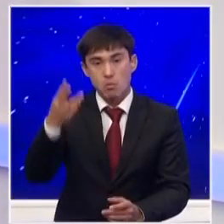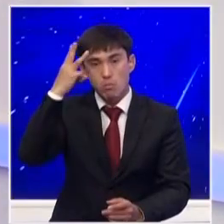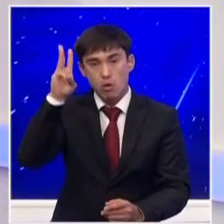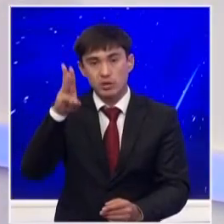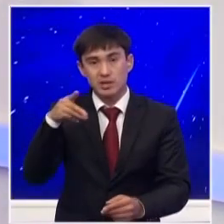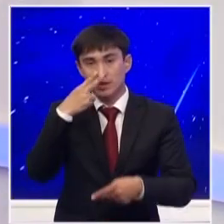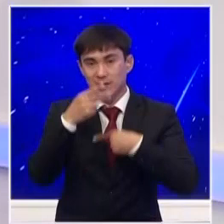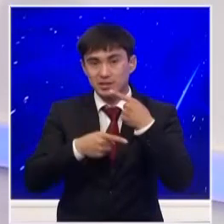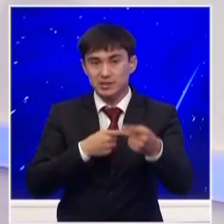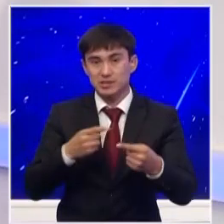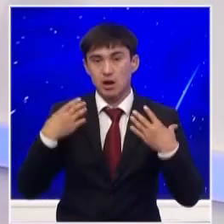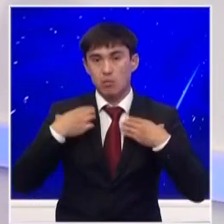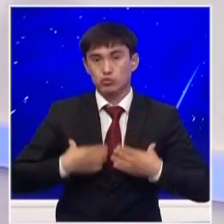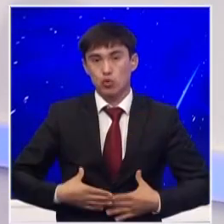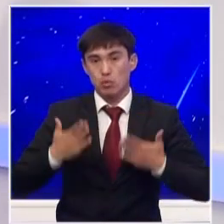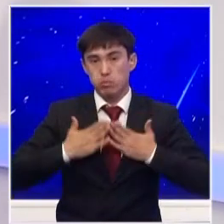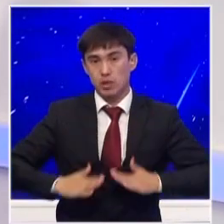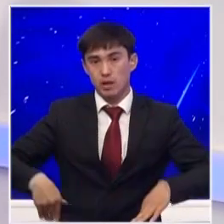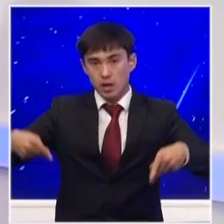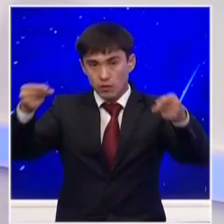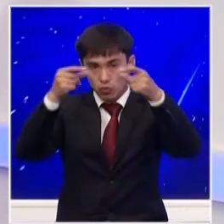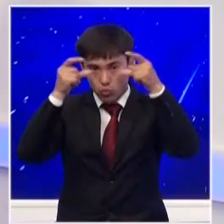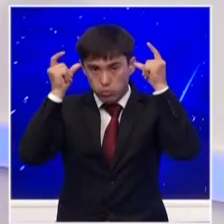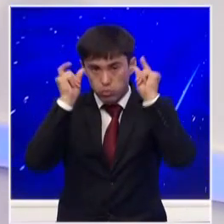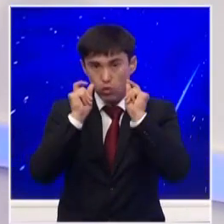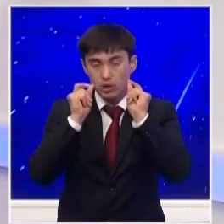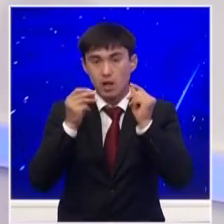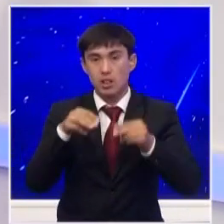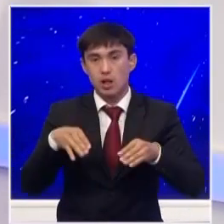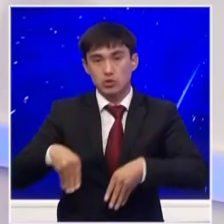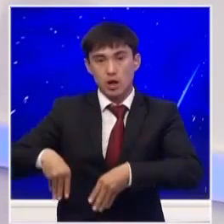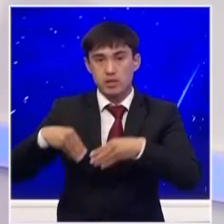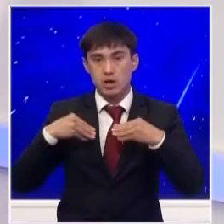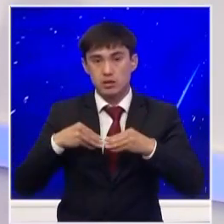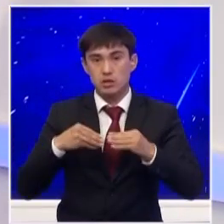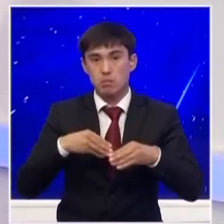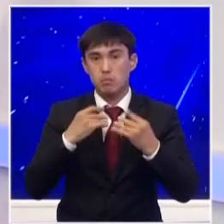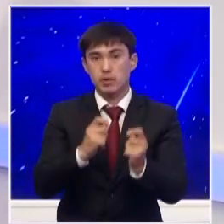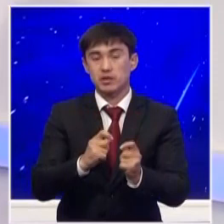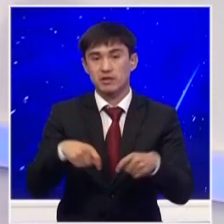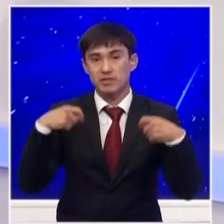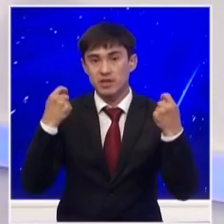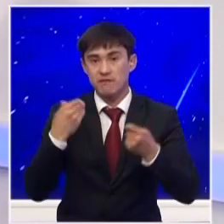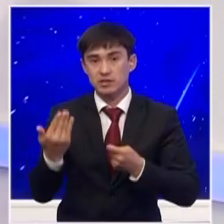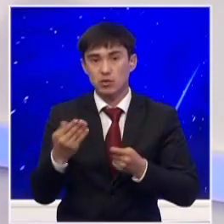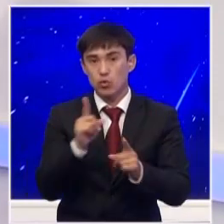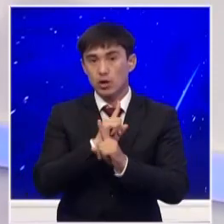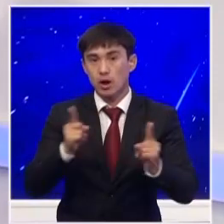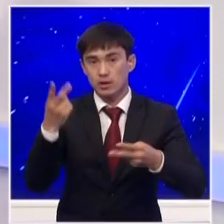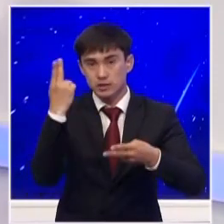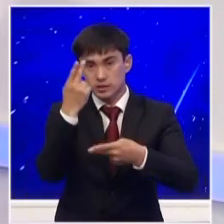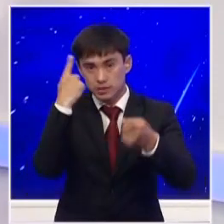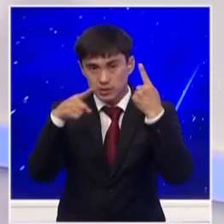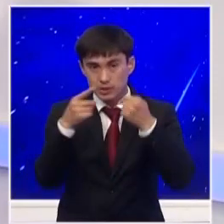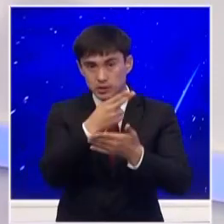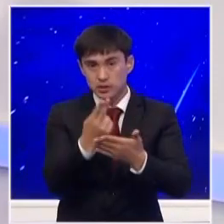Мода на традиции – камзолы, платья, головные уборы и лоскутные одеяла для приданного невесты. Уникальные дизайнерские изделия